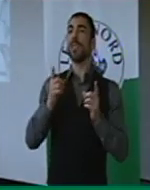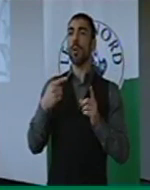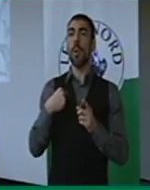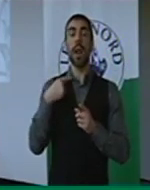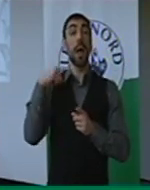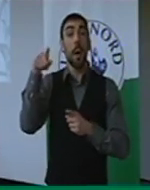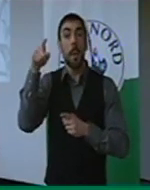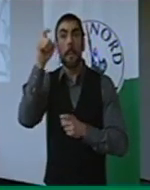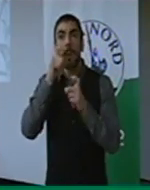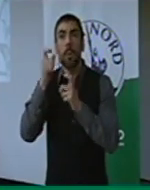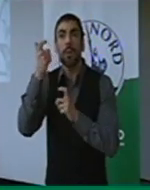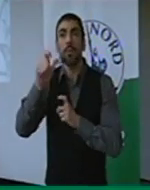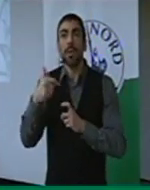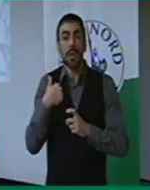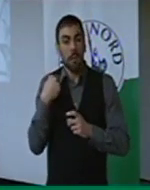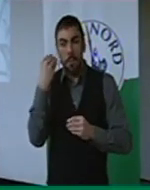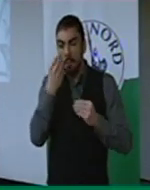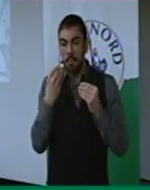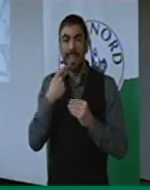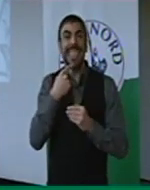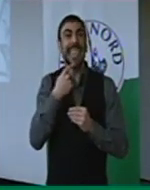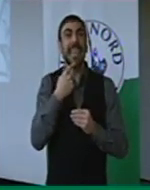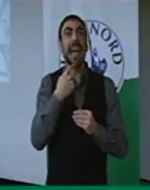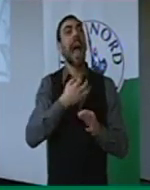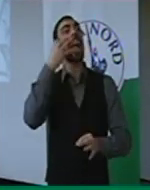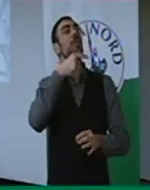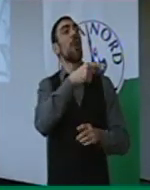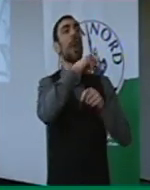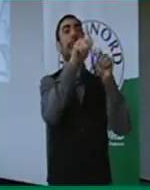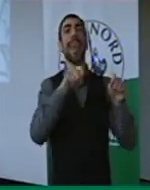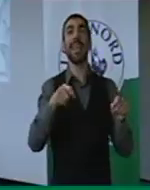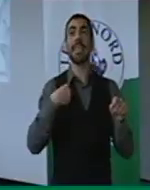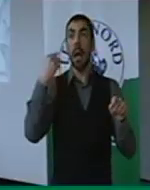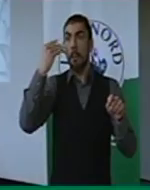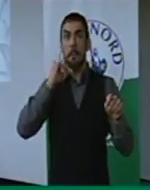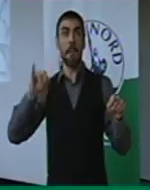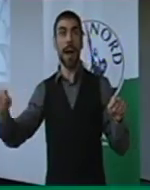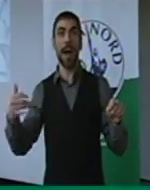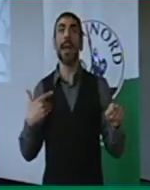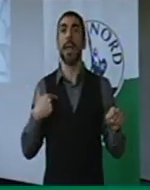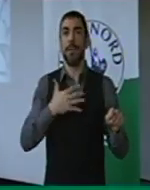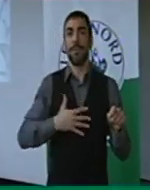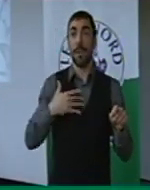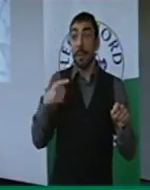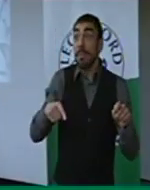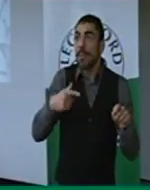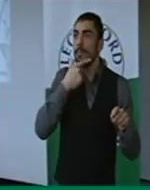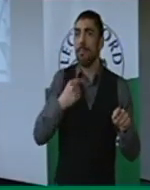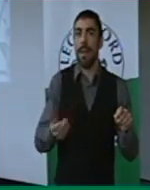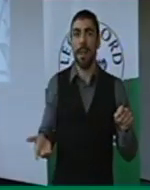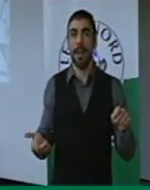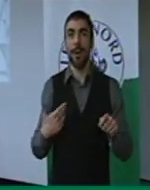preoccupato perché mai nella vita avrei pensato dalla ragione a un leghista però e sono le cose più belle